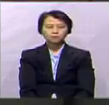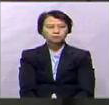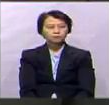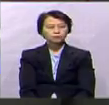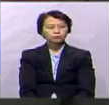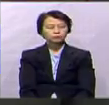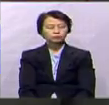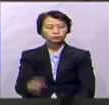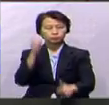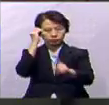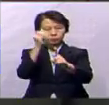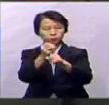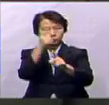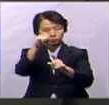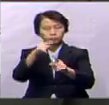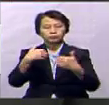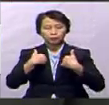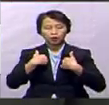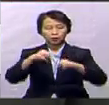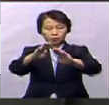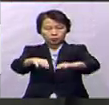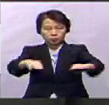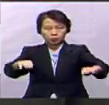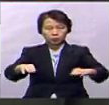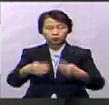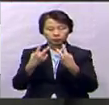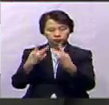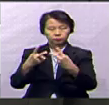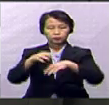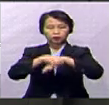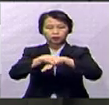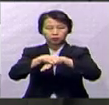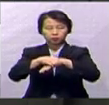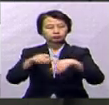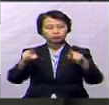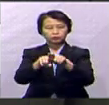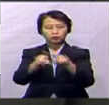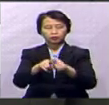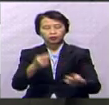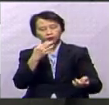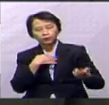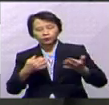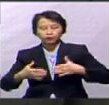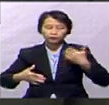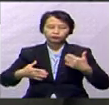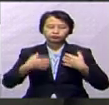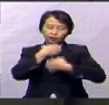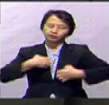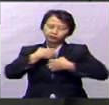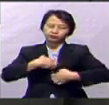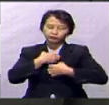The goal is to be creative, to have the students see English as something that is fun and exciting rather